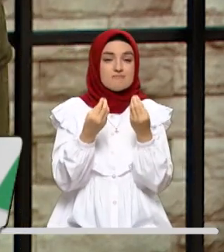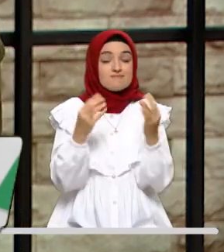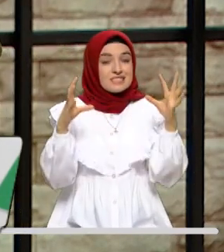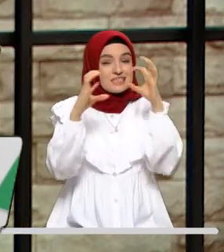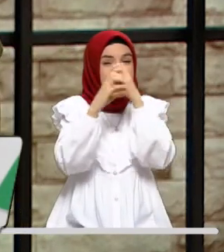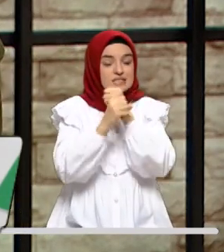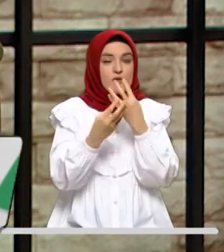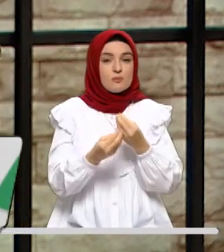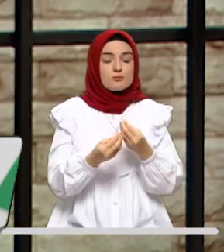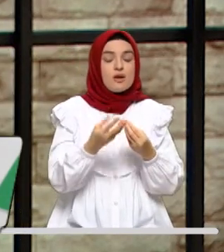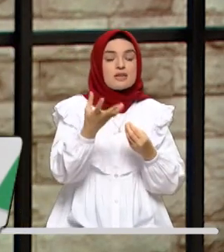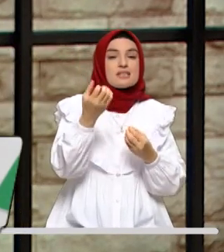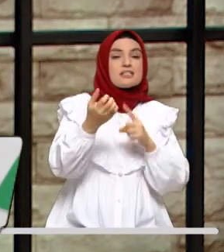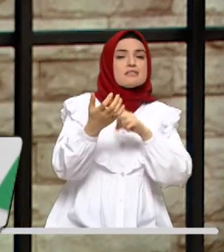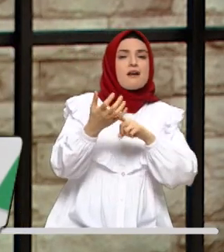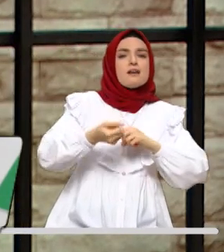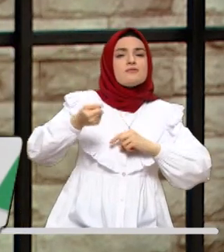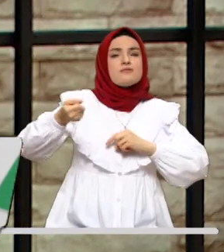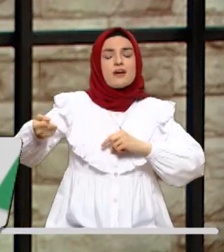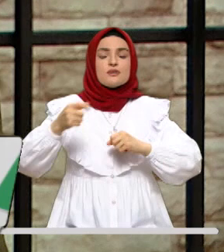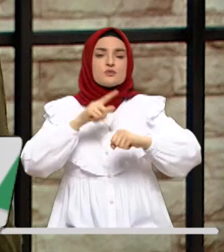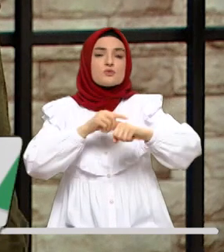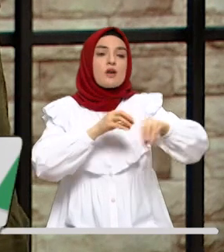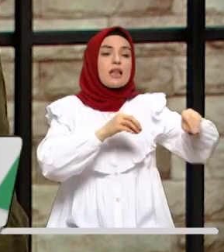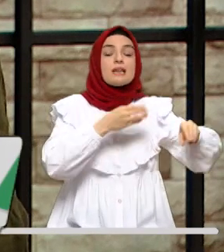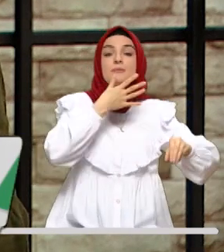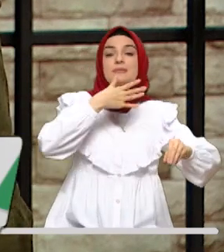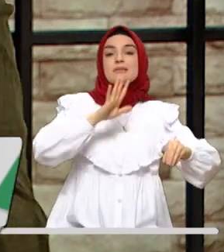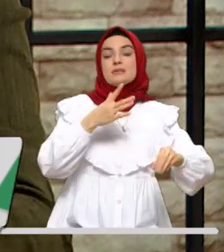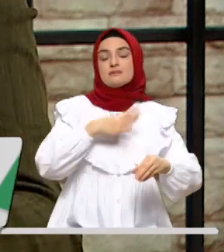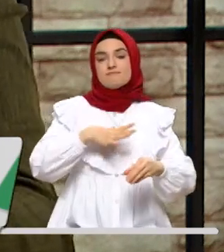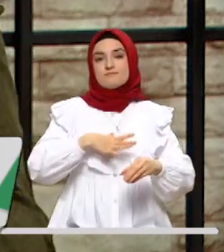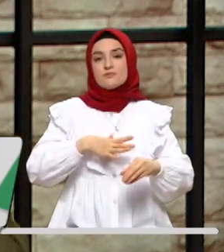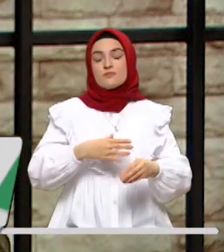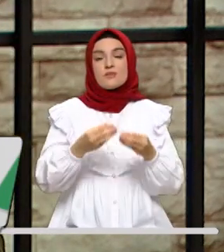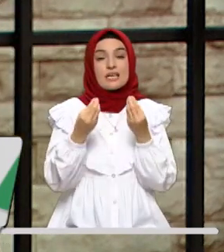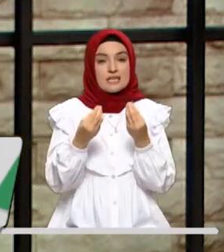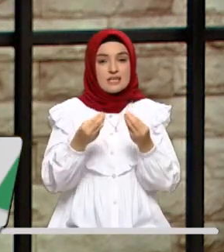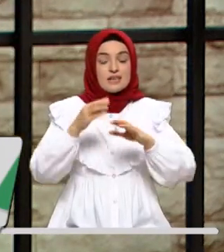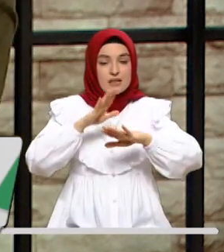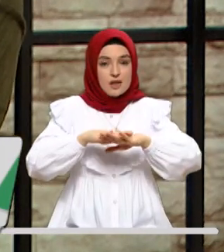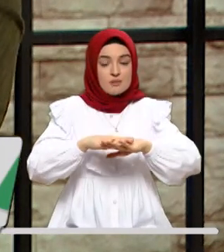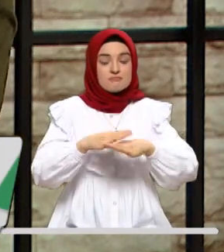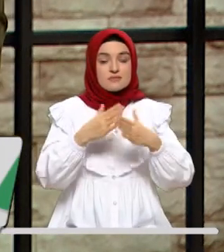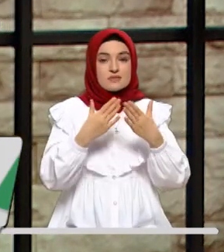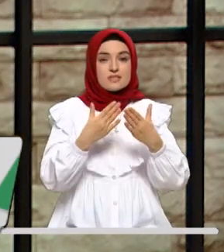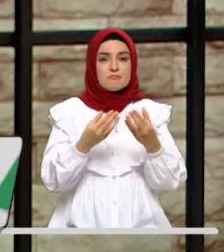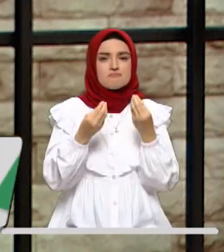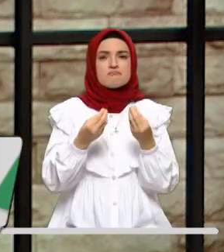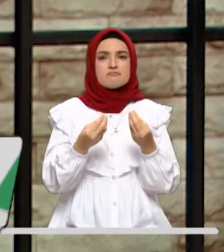Sağ elin verdiğini sol el duymasın. Hayır yaptığınız zaman reklam yapmayın. Anons alıp değil